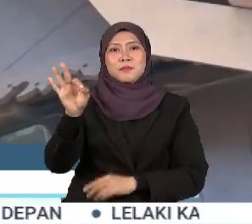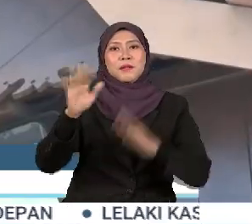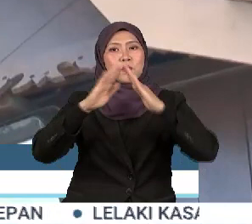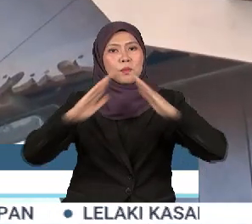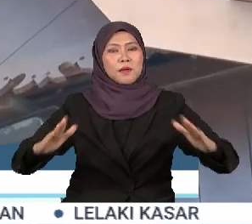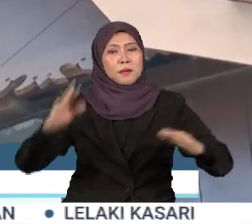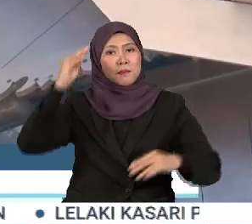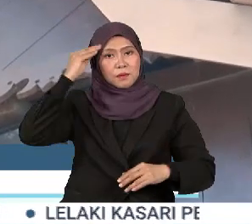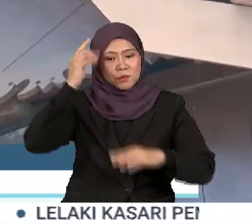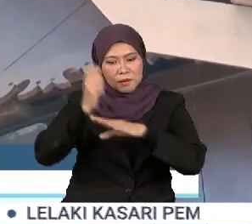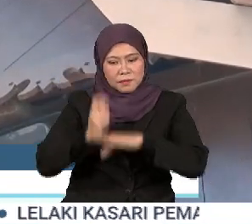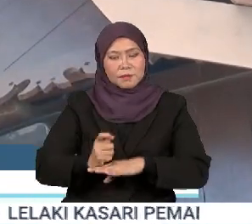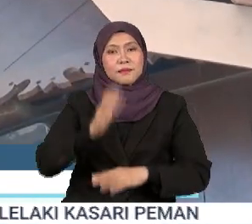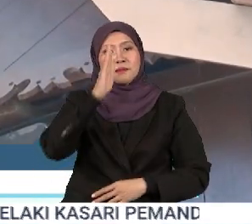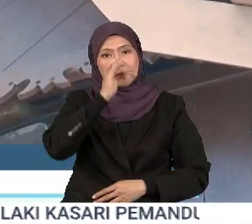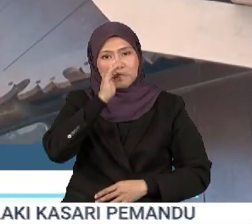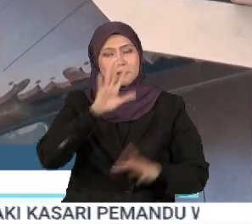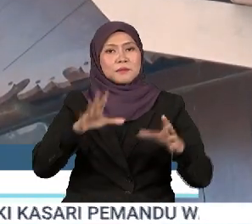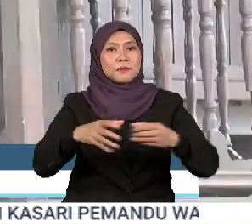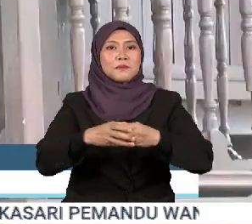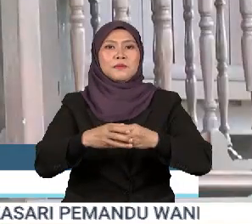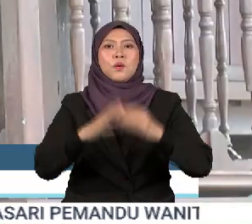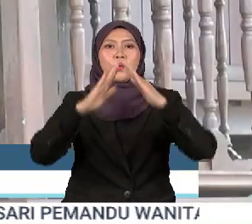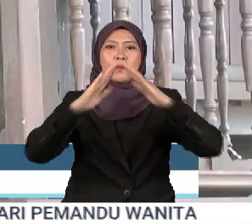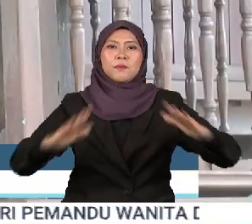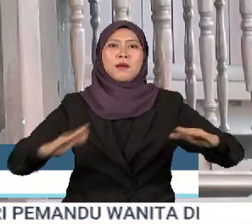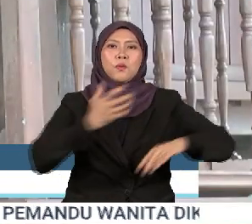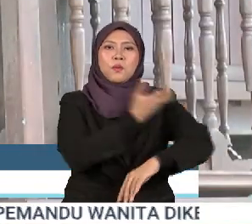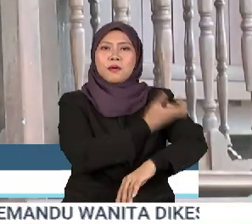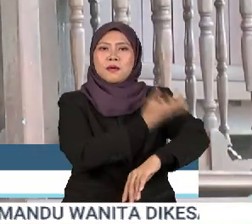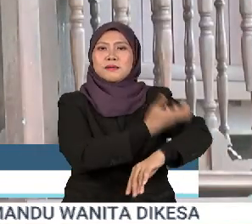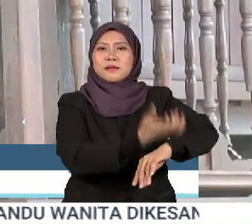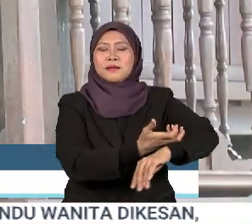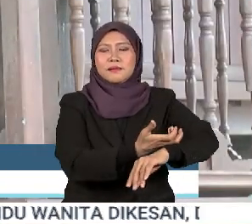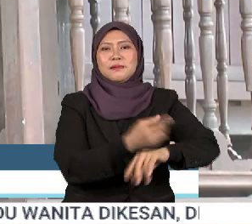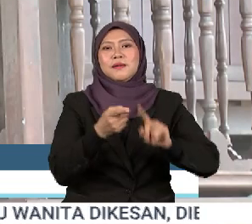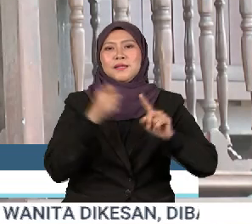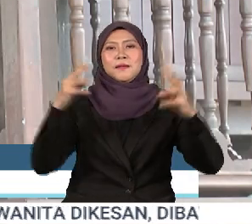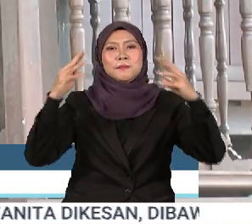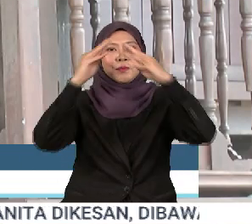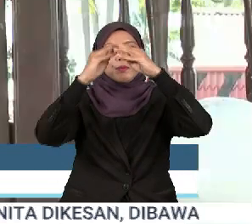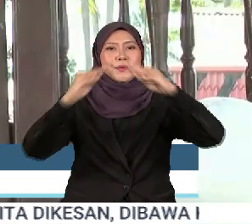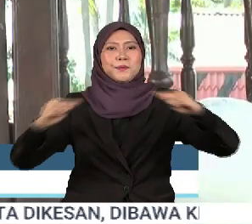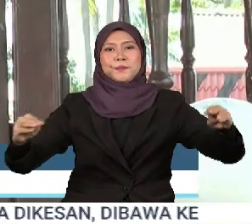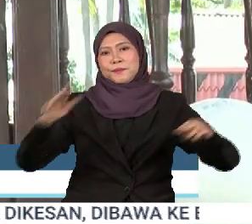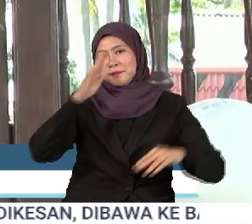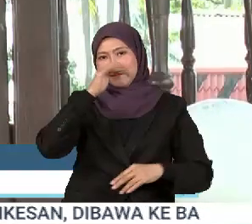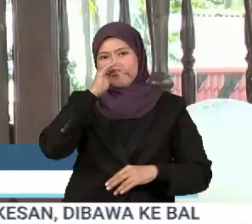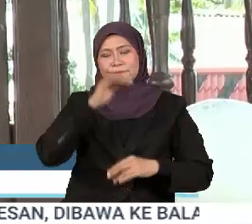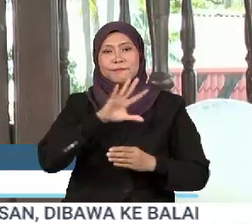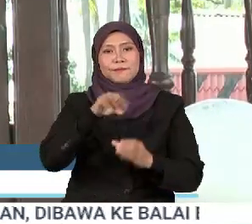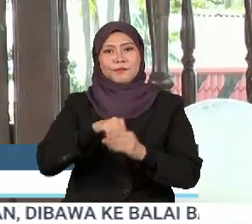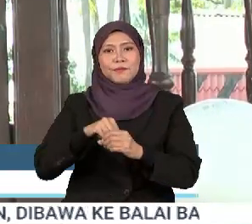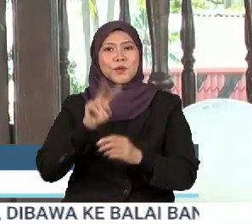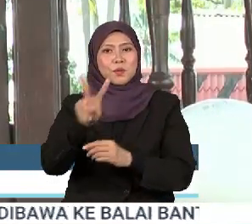Melayu tradisional di Melaka dikategori sebagai rumah warisan oleh Perbadanan Muzium Melaka Perzim. Ini termasuk dua